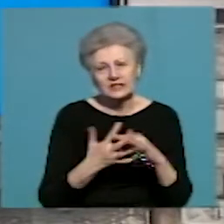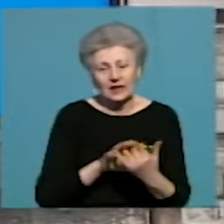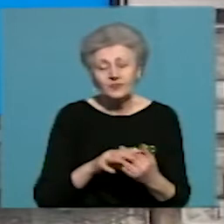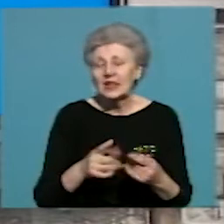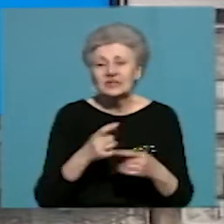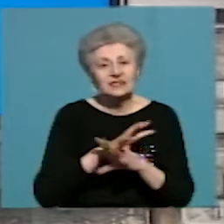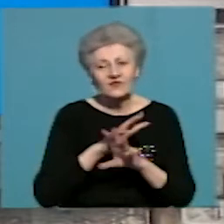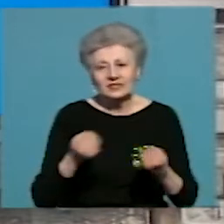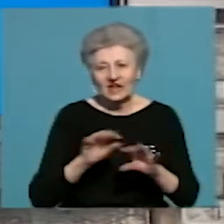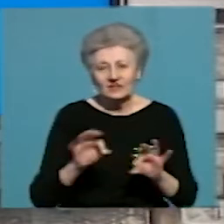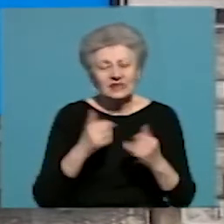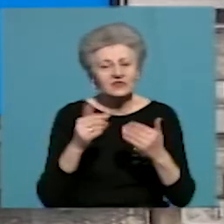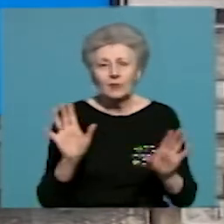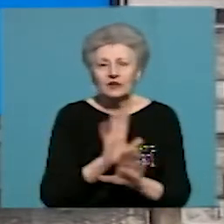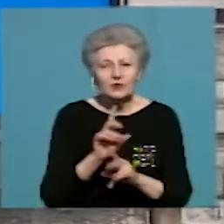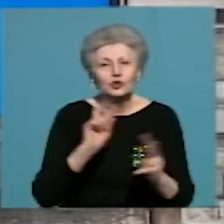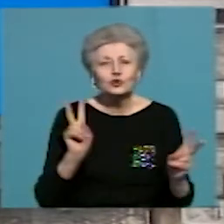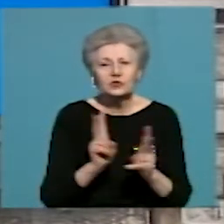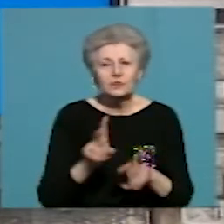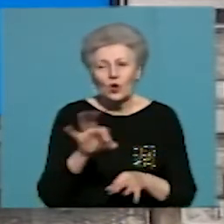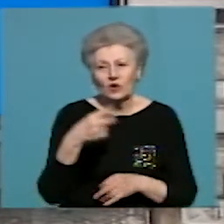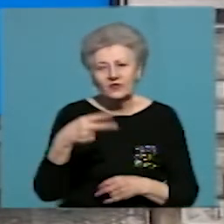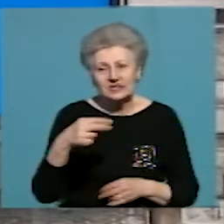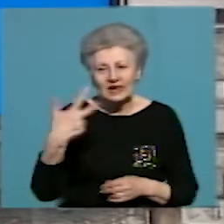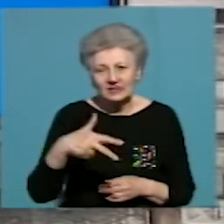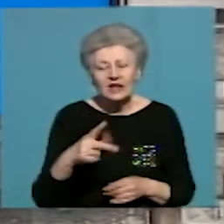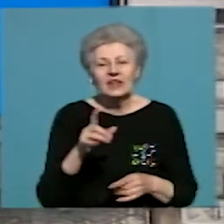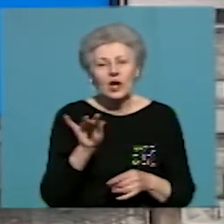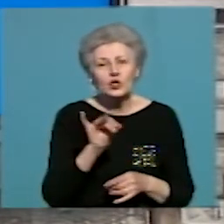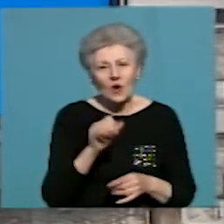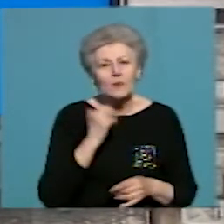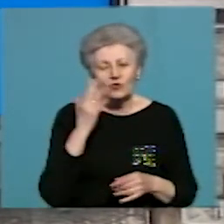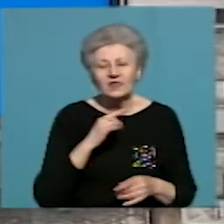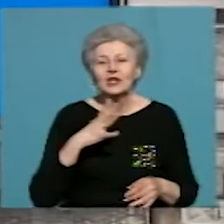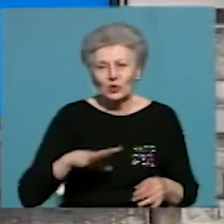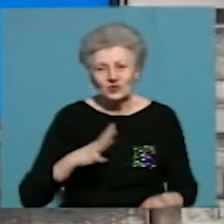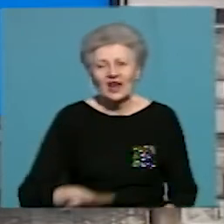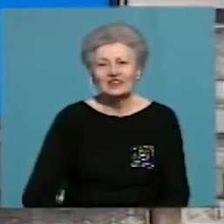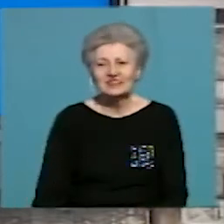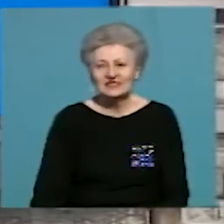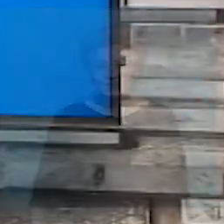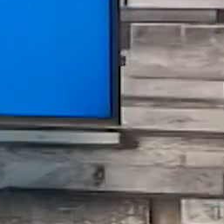Наразі це вся інформація. З вами не прощаюся. Зустрінемося о 20:30 на UA Буковина. Дочекайтесь.